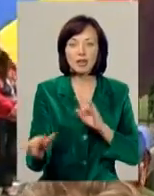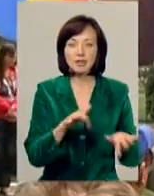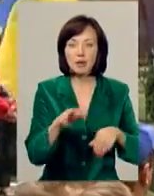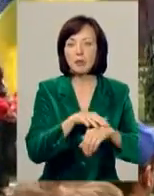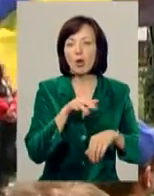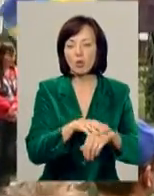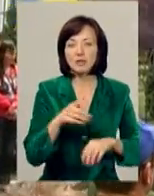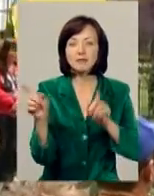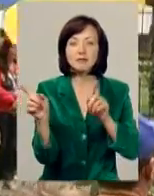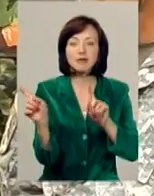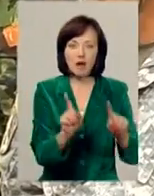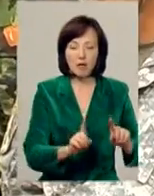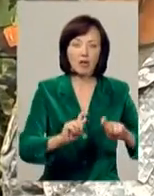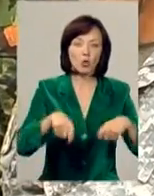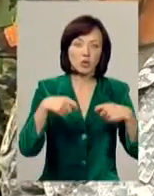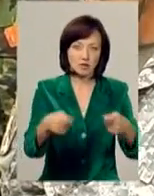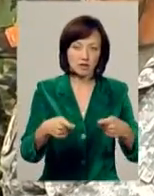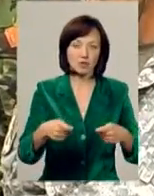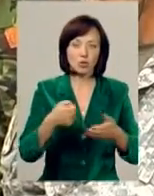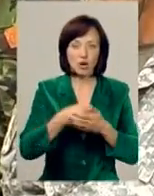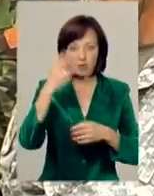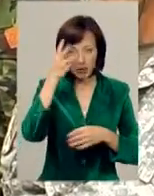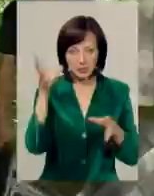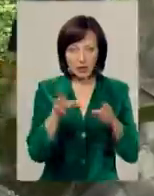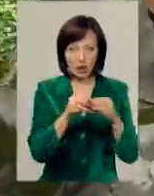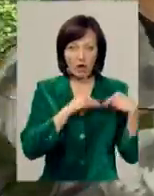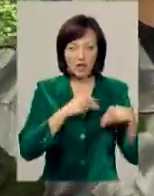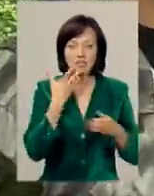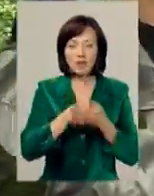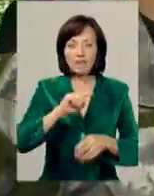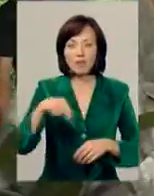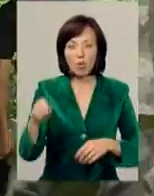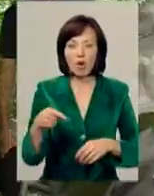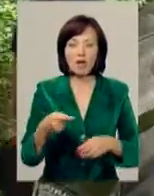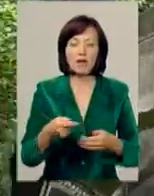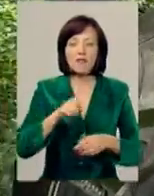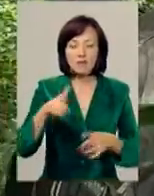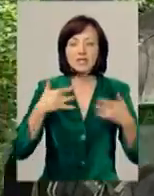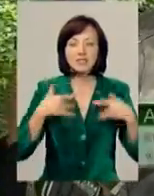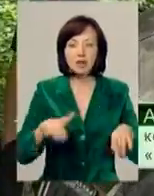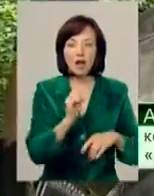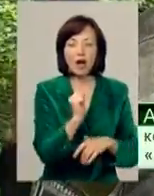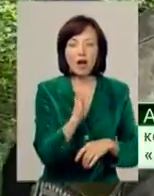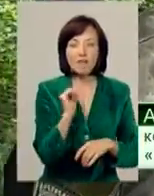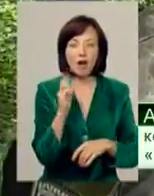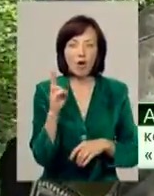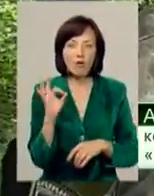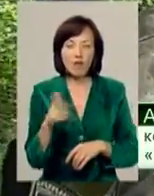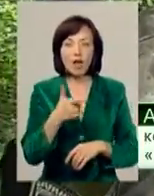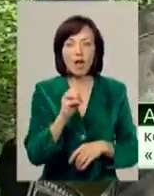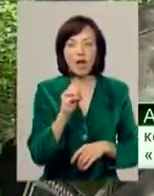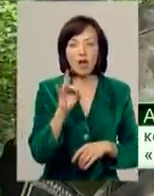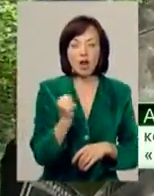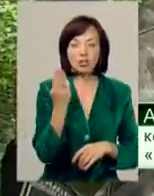правоохоронців Закарпаття та донести до їх хмельницьких колег свої вимоги ми вимагаємо звільнення Авакова звільнення